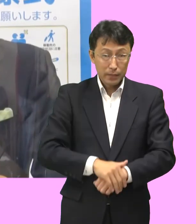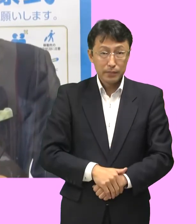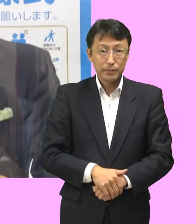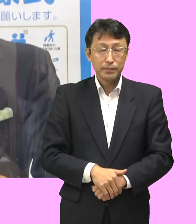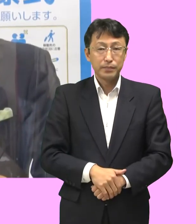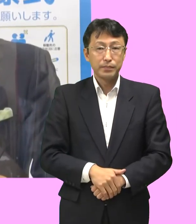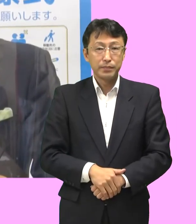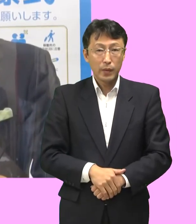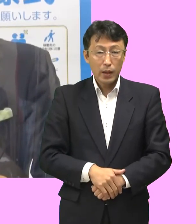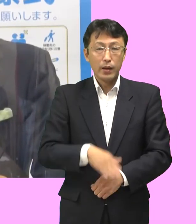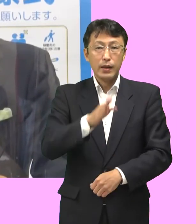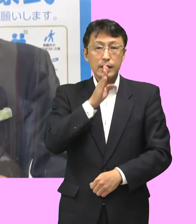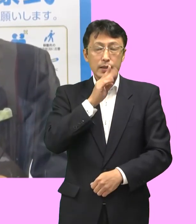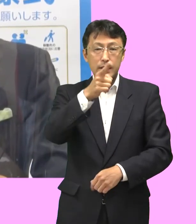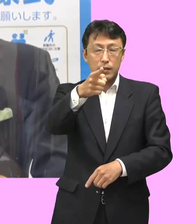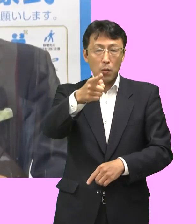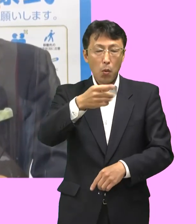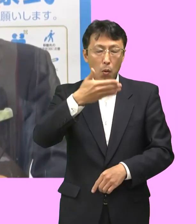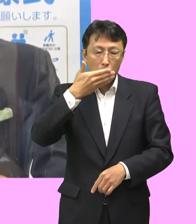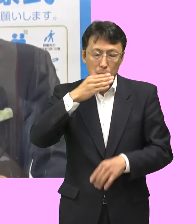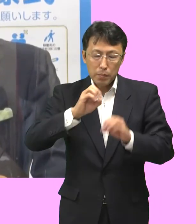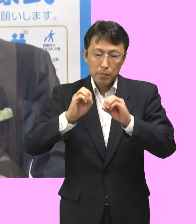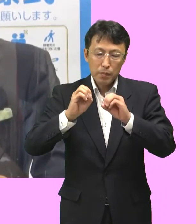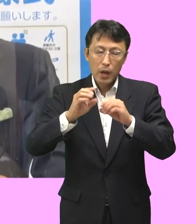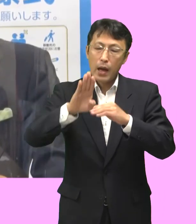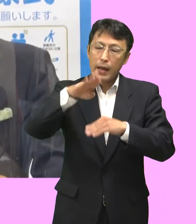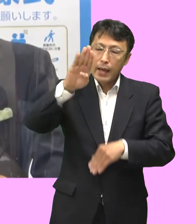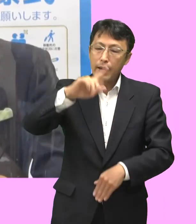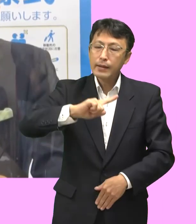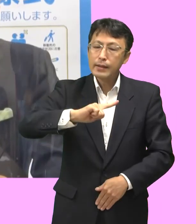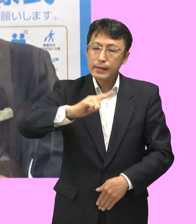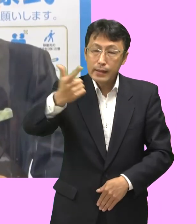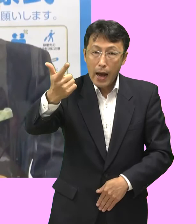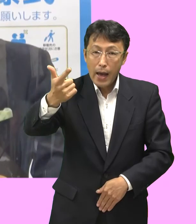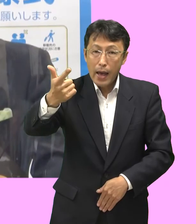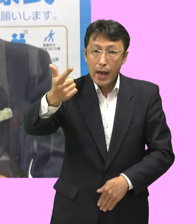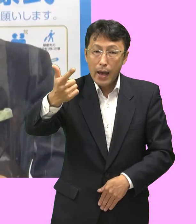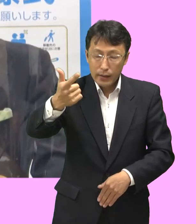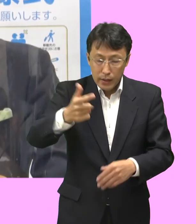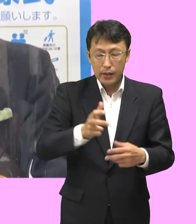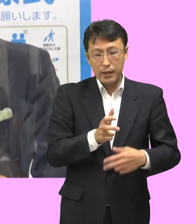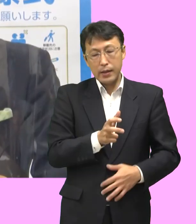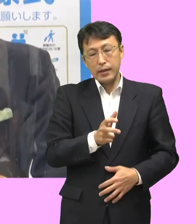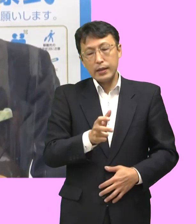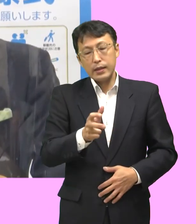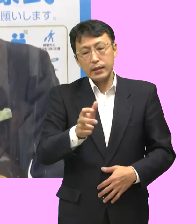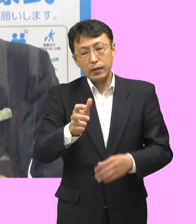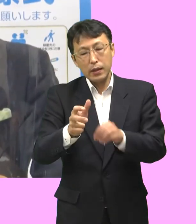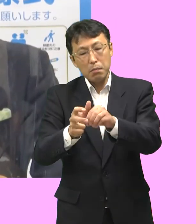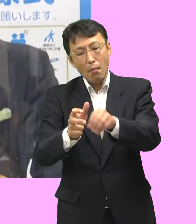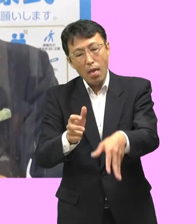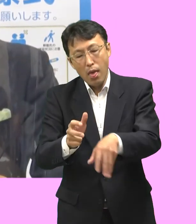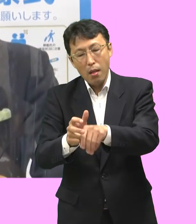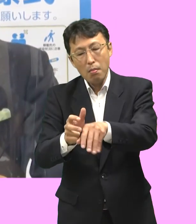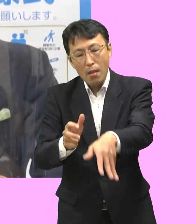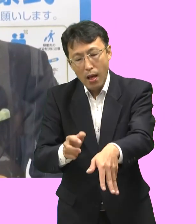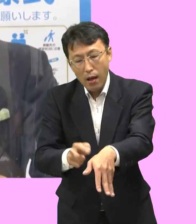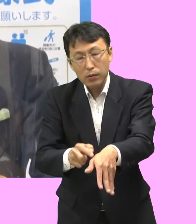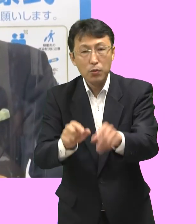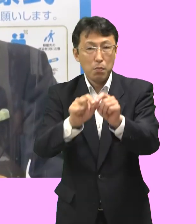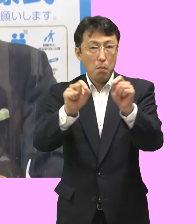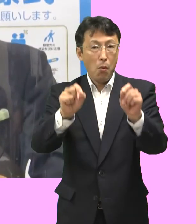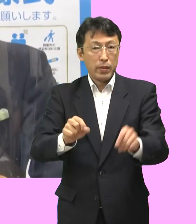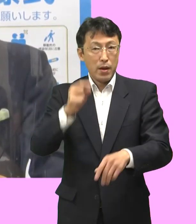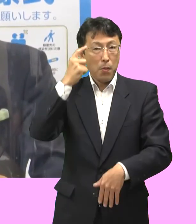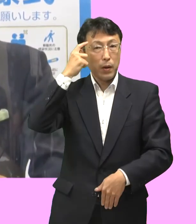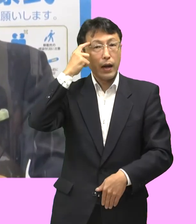の委員会でですね、要は県外に移送した場合にその漏れ出た時の影響とかを考えると、なかなかその